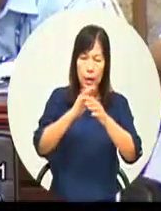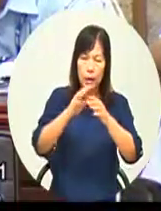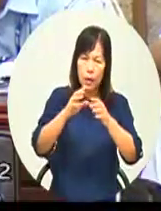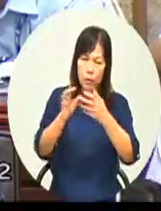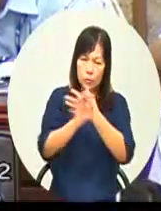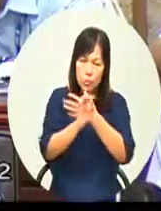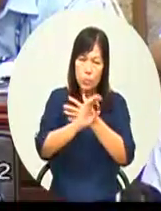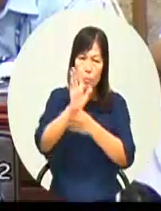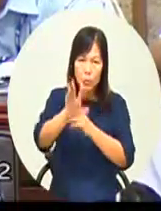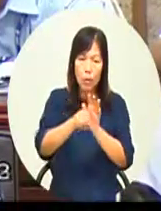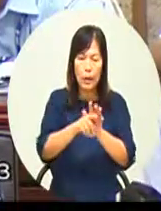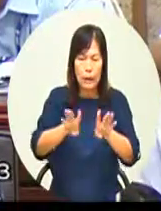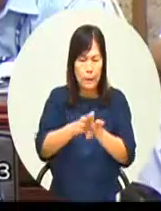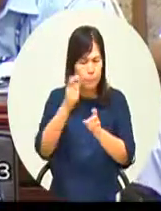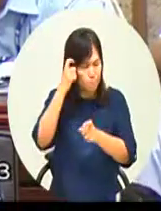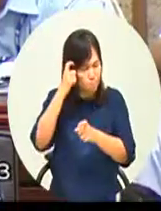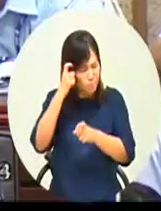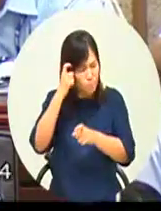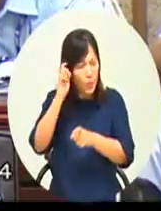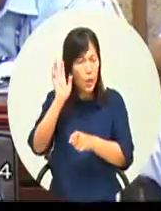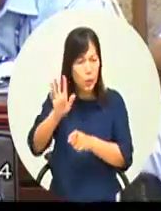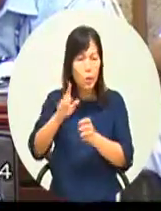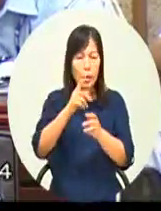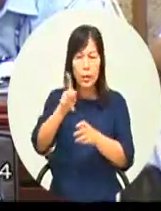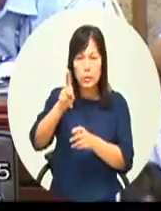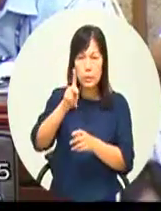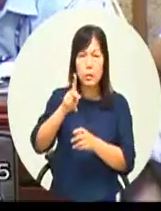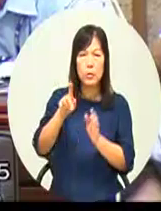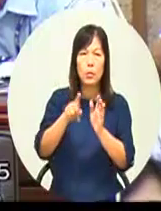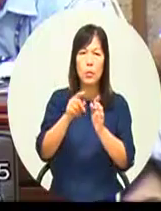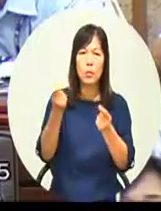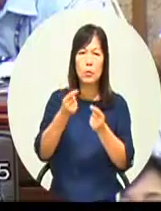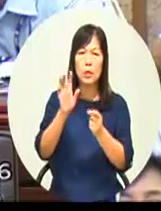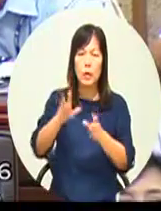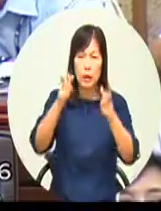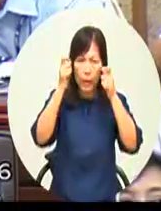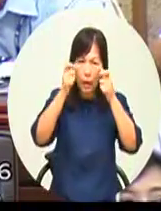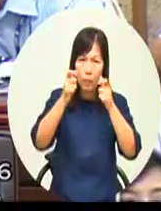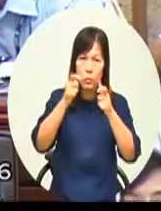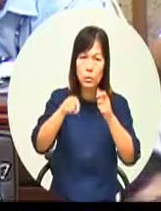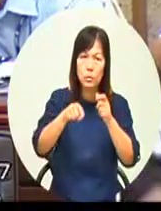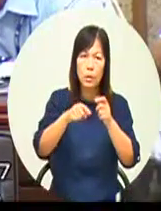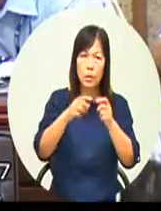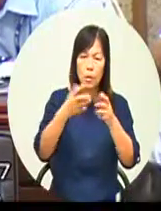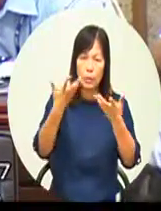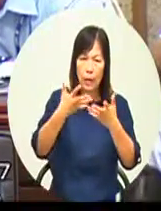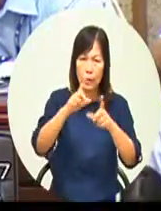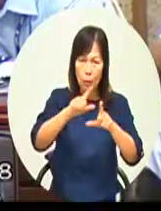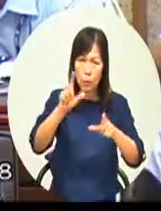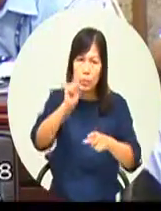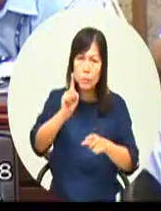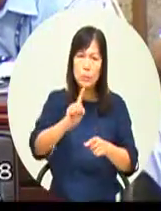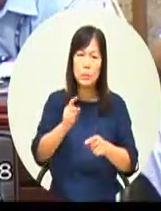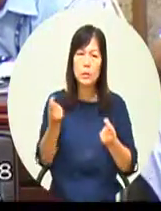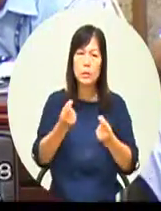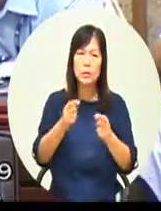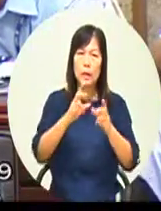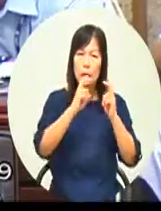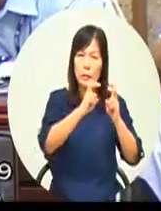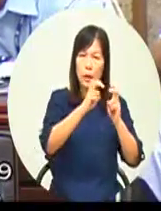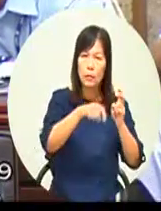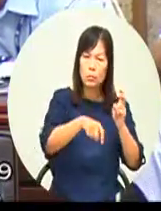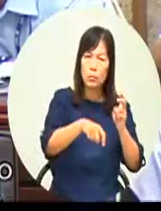运量的部分，我们希望借由，因为其实我们现在高雄比较大的问题是我们捷运大众